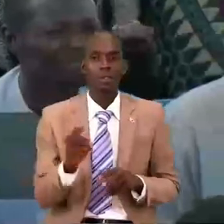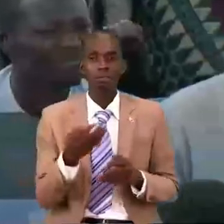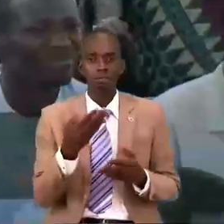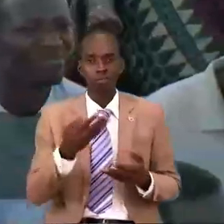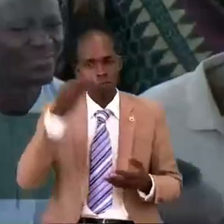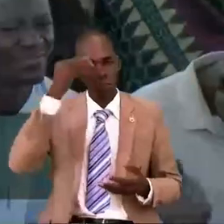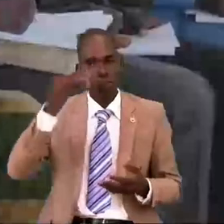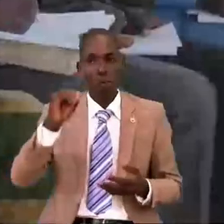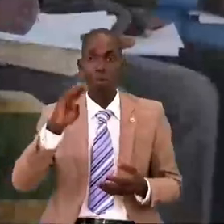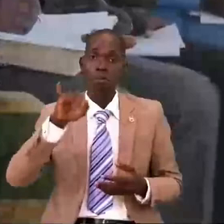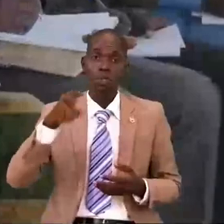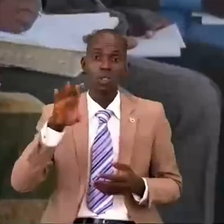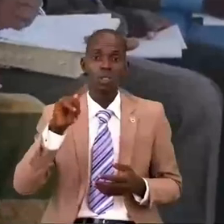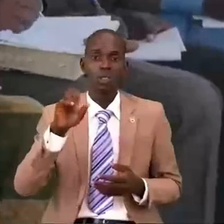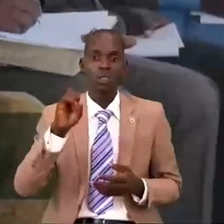Premier élément,